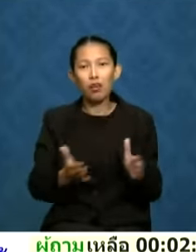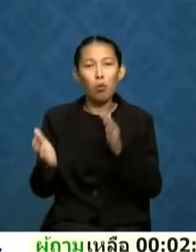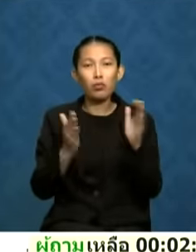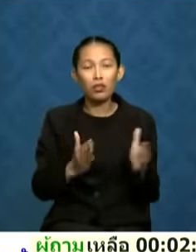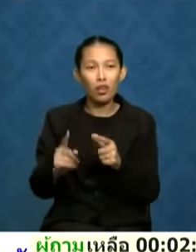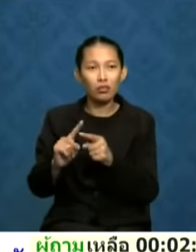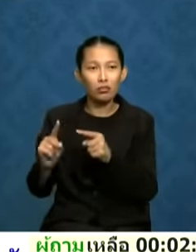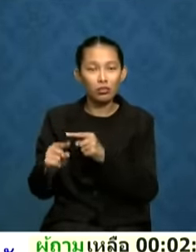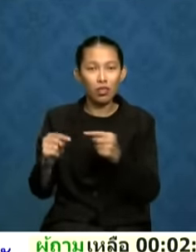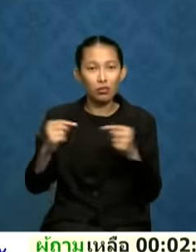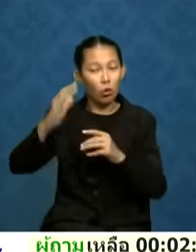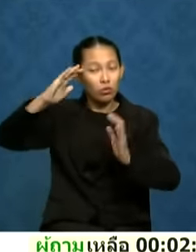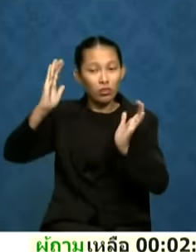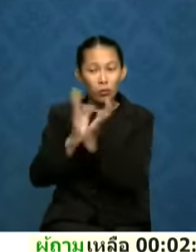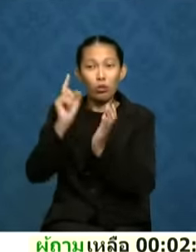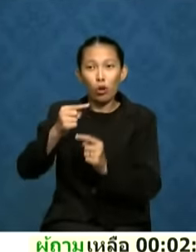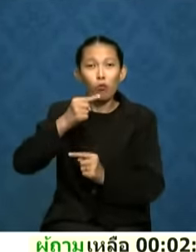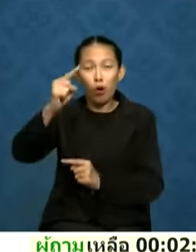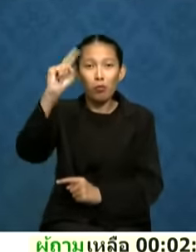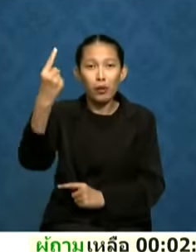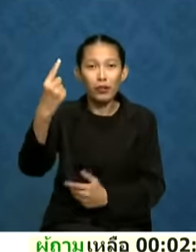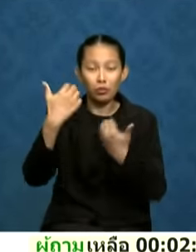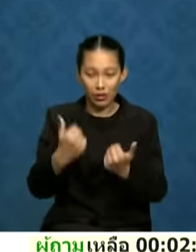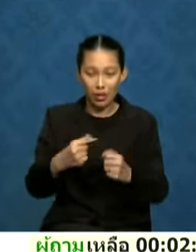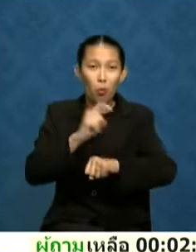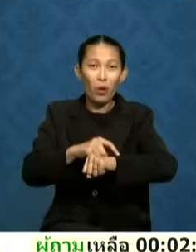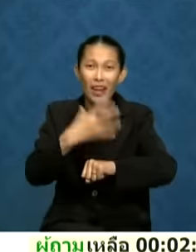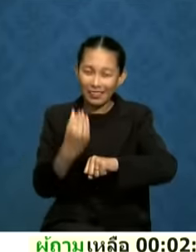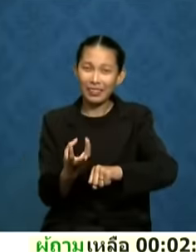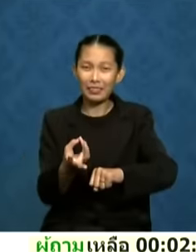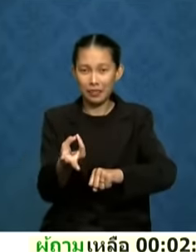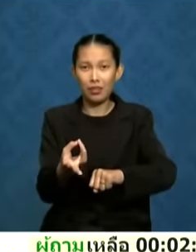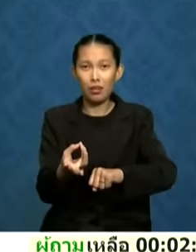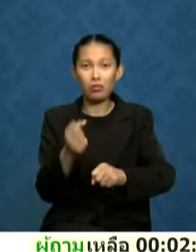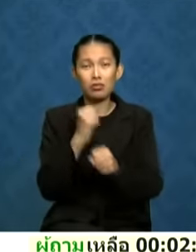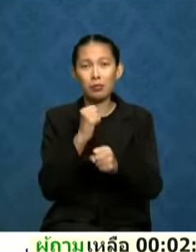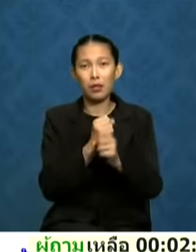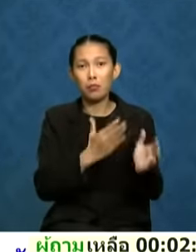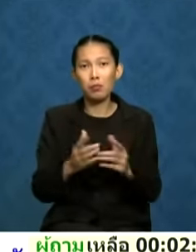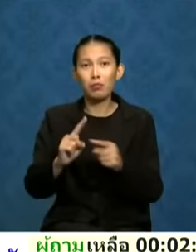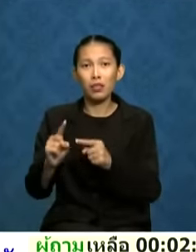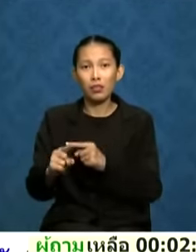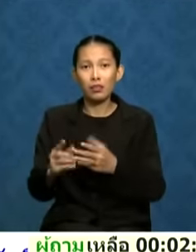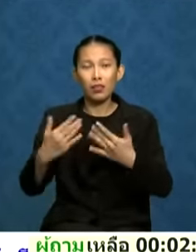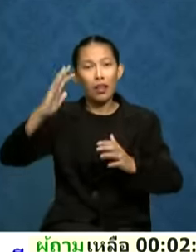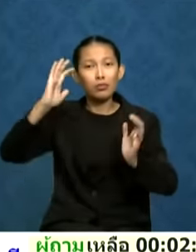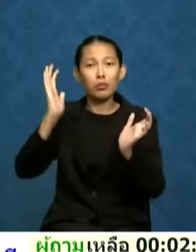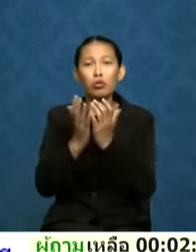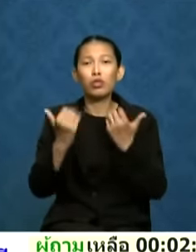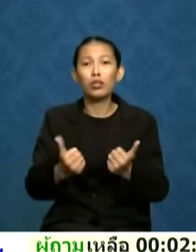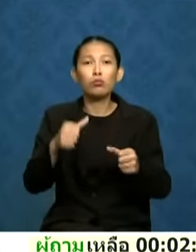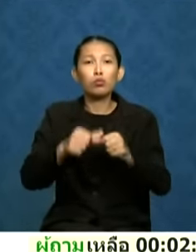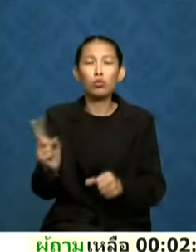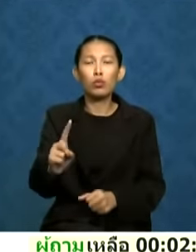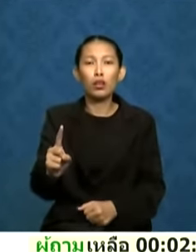ของฉันตำรวจทจะตองไปแ้งข้อหาให่เหลอเวลาแค่นี้ในการดเนิการแล้วตำรวจวันนี้อยู่กบใคร